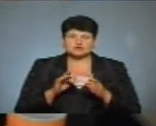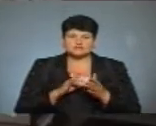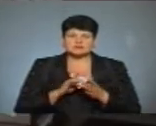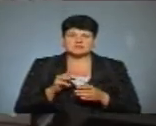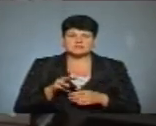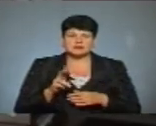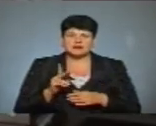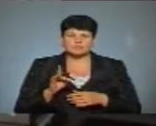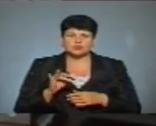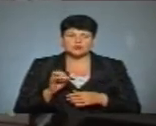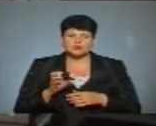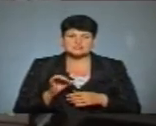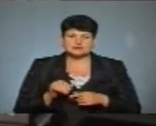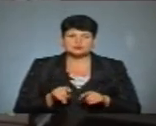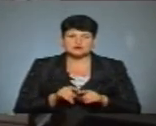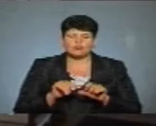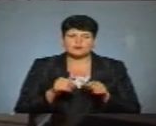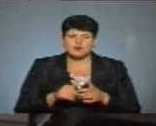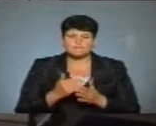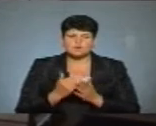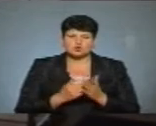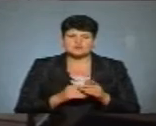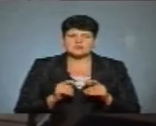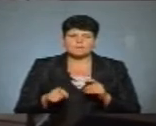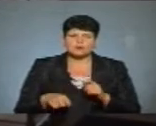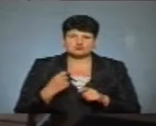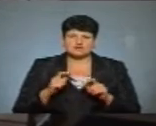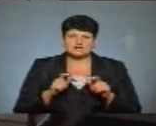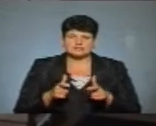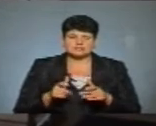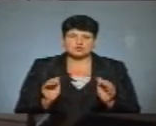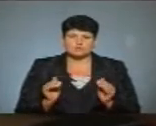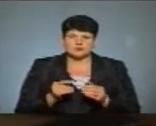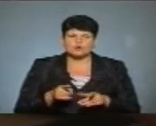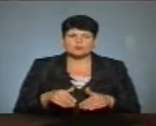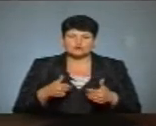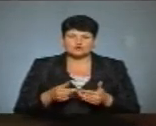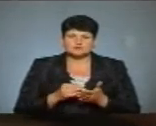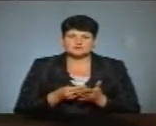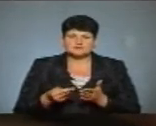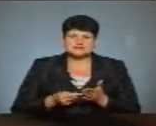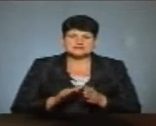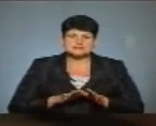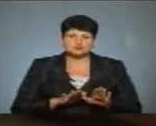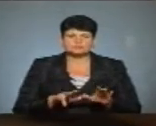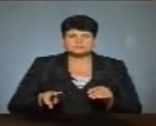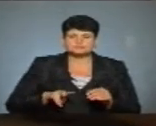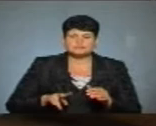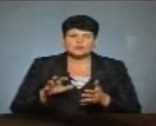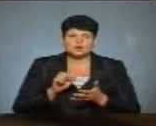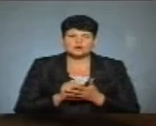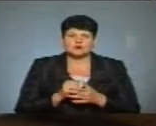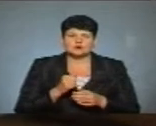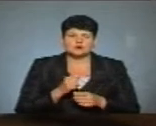Кривоноса. Тут теж оформляють протокол за порушення карантинних обмежень. Його пропонують підписати заступнику директора з роботи з орендарями